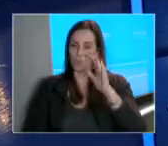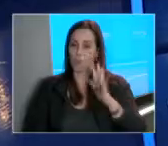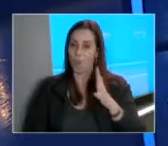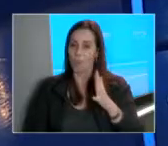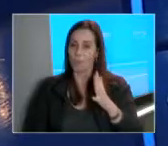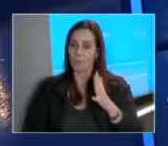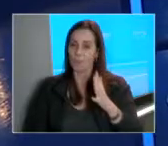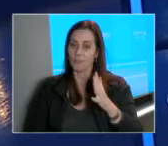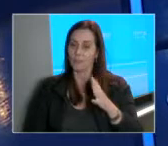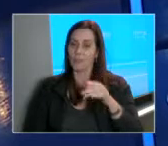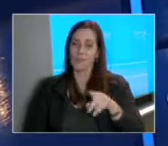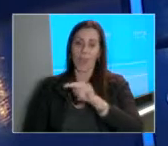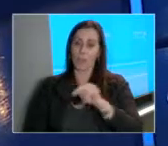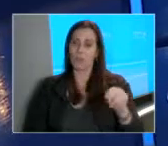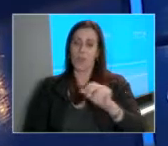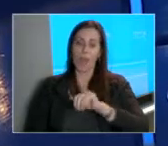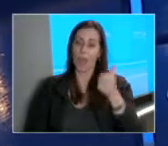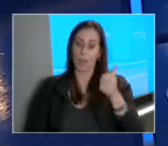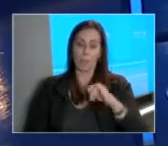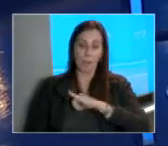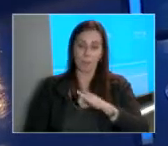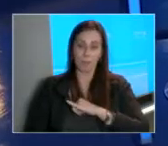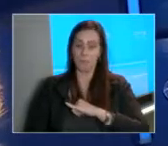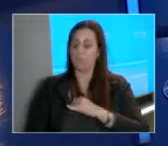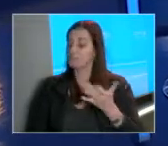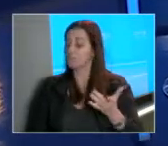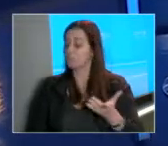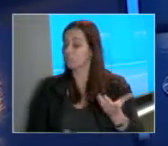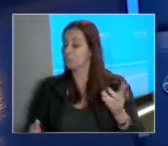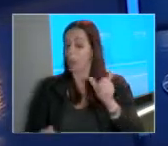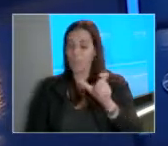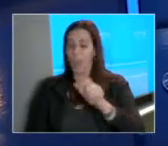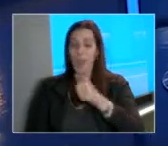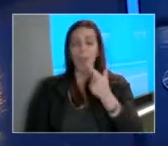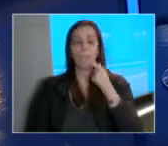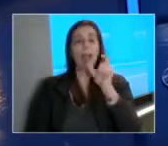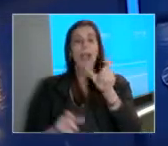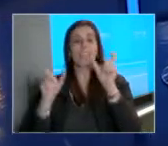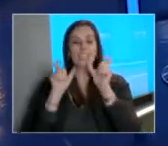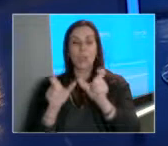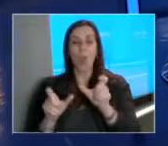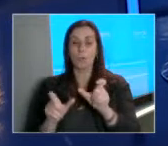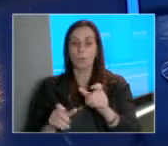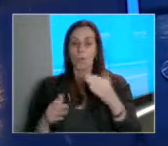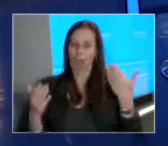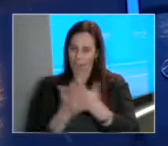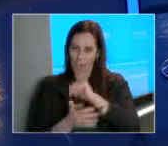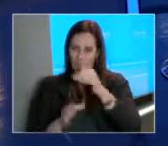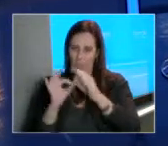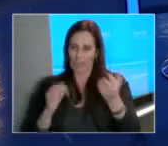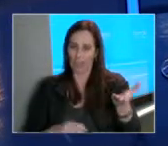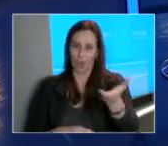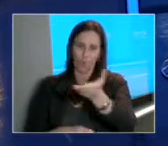שאולי כאילו זה הנושא הכי חם, מילת השבוע או הסוף שבוע של החסינות. אני אתן לחברות החדשות פה